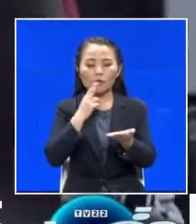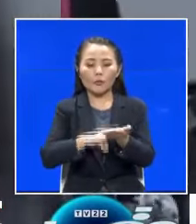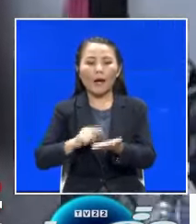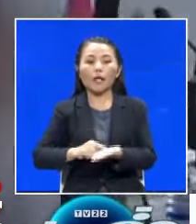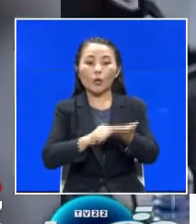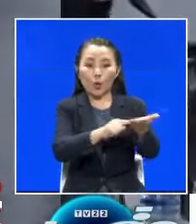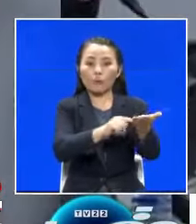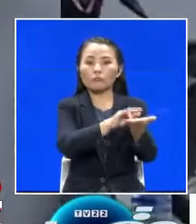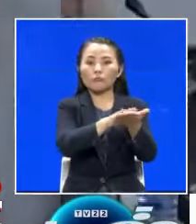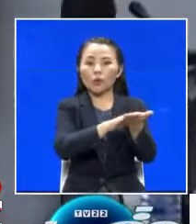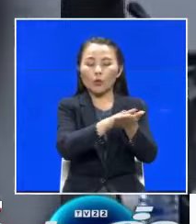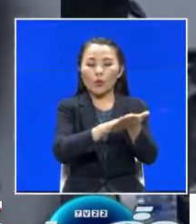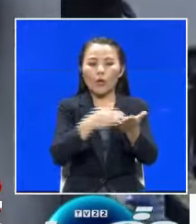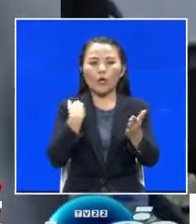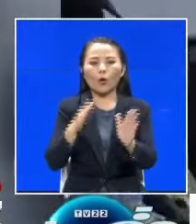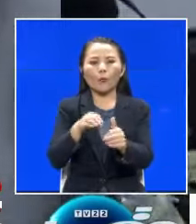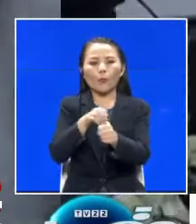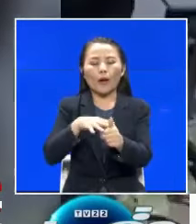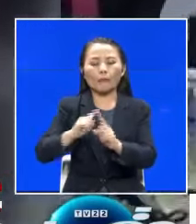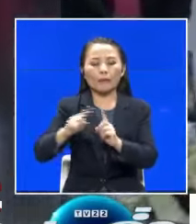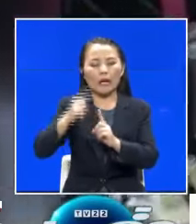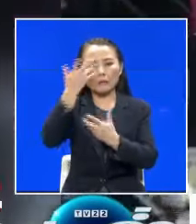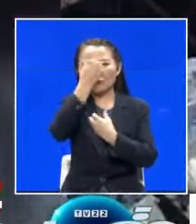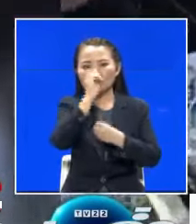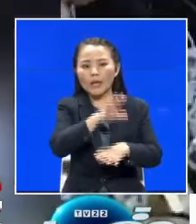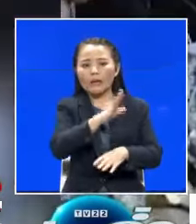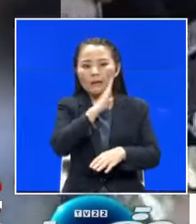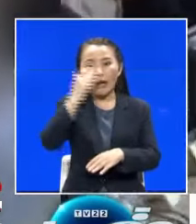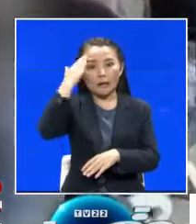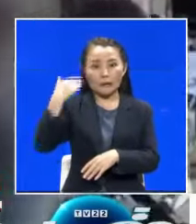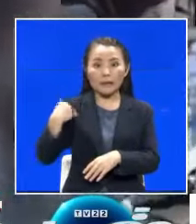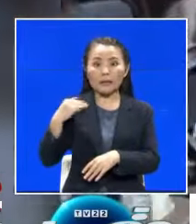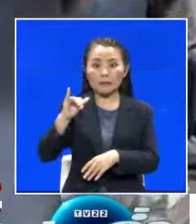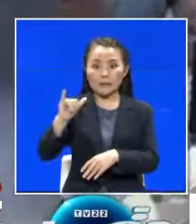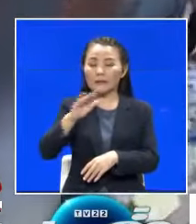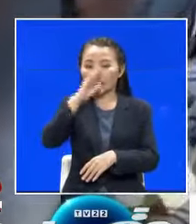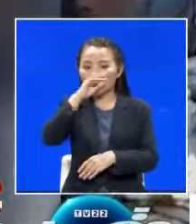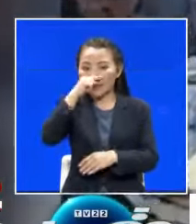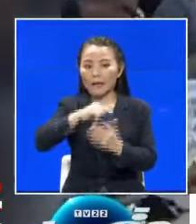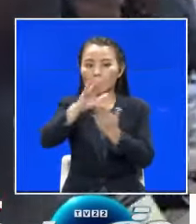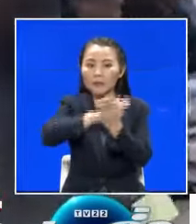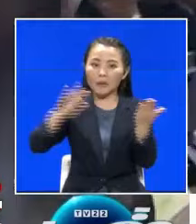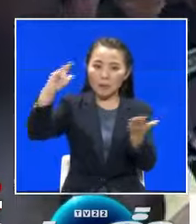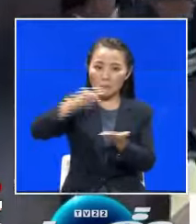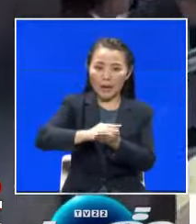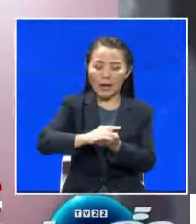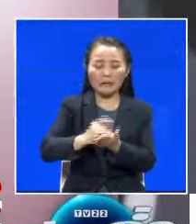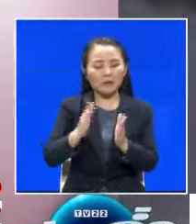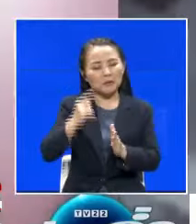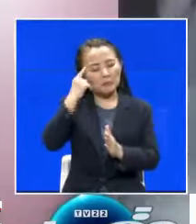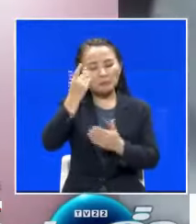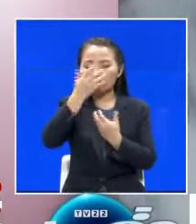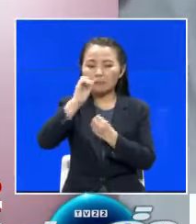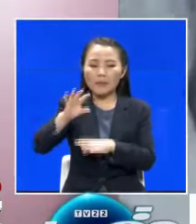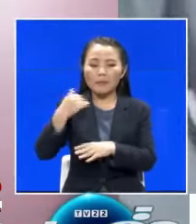ทษชนชั้นนำเองคงไม่แคร์อะไรมากหากน้องสาวคุณทักษิณจะกลับเข้าประเทศอีกคนอีกทั้งขณะที่คุณยิ่งลักษณ์